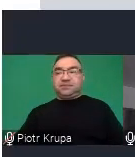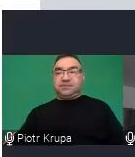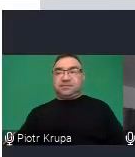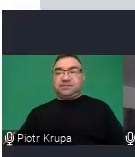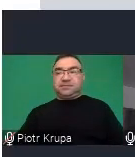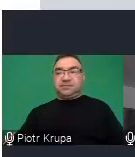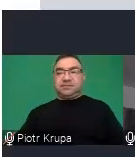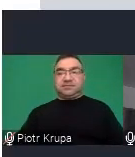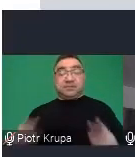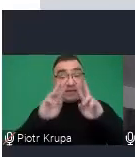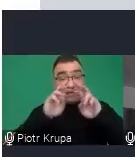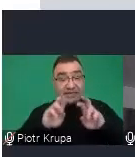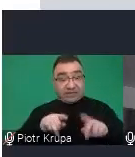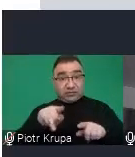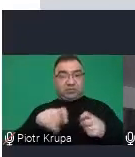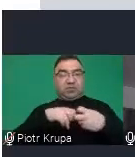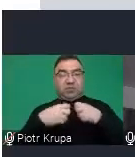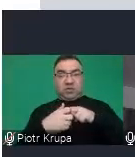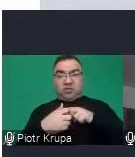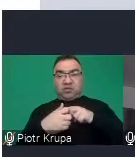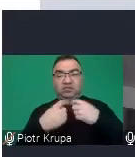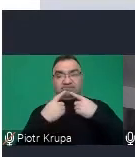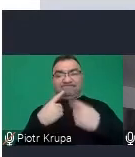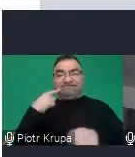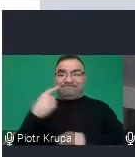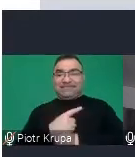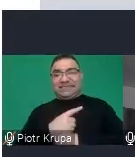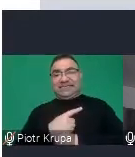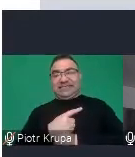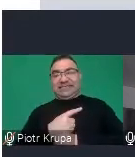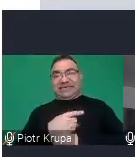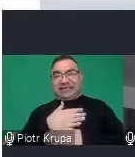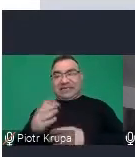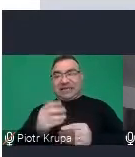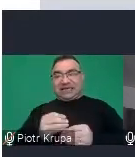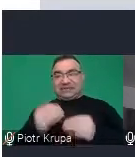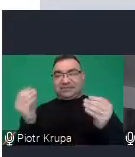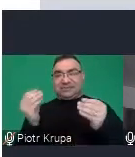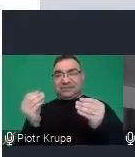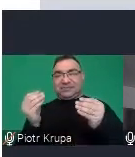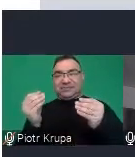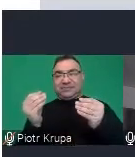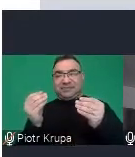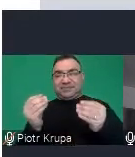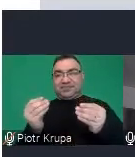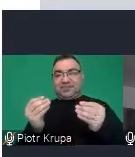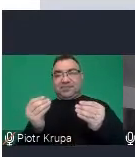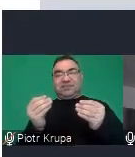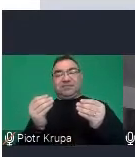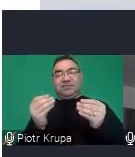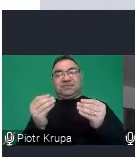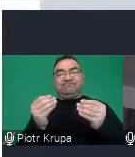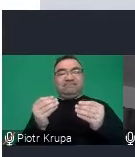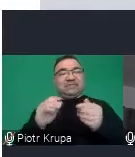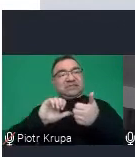Analizując przedstawioną problematykę, podjęliśmy decyzję, że dalszy rozwój naszego przedsiębiorstwa związany będzie z decentralizacją miejskiego